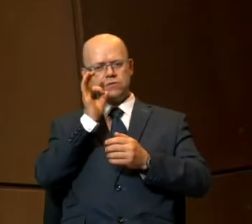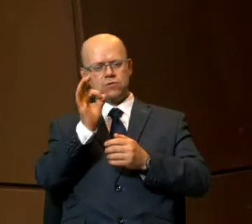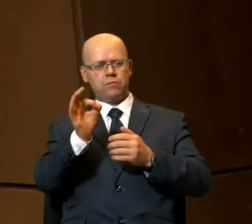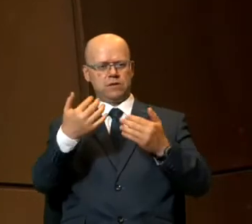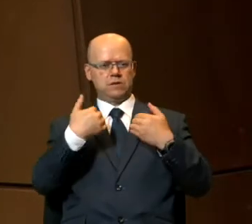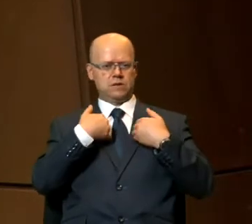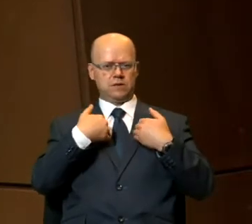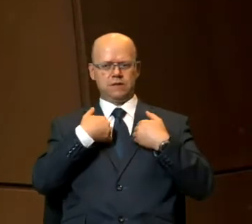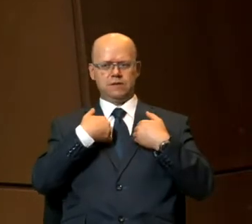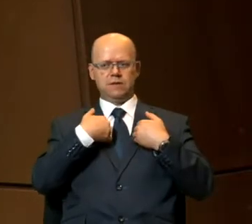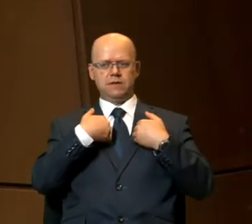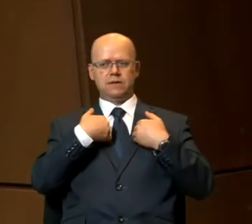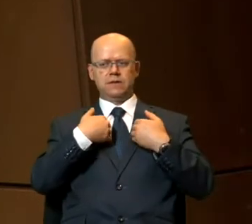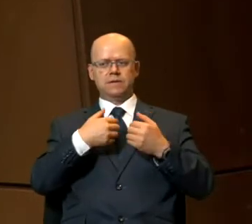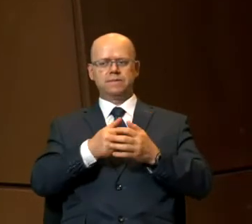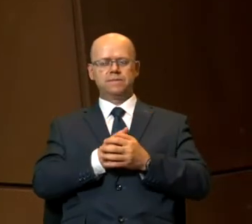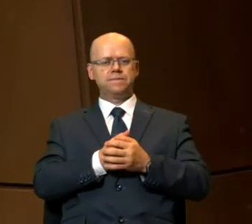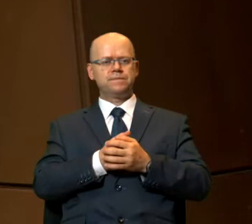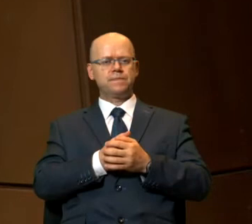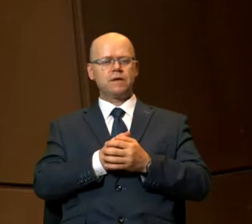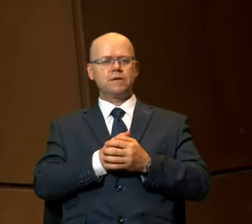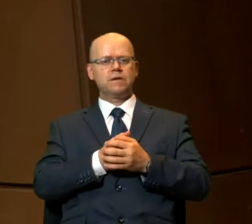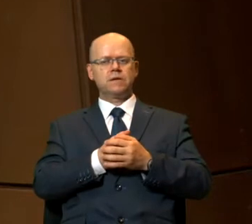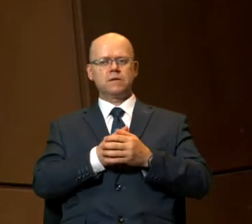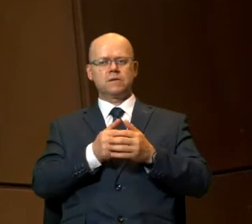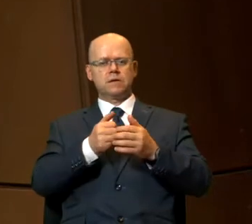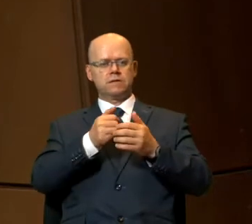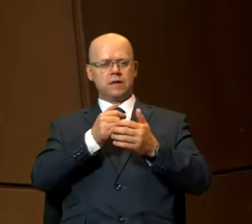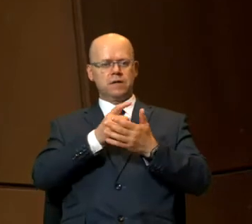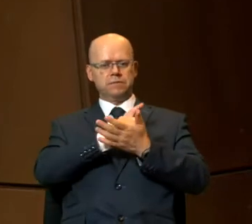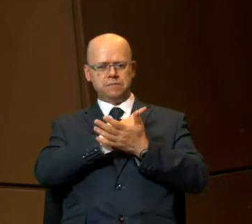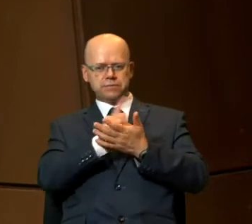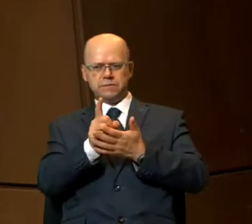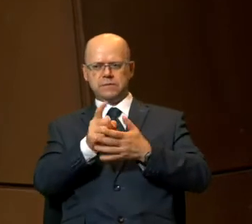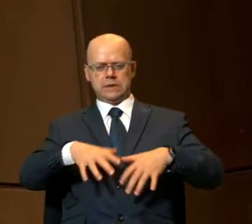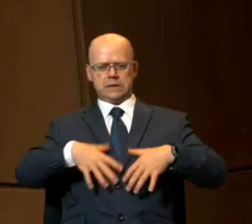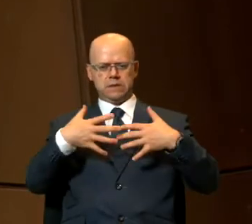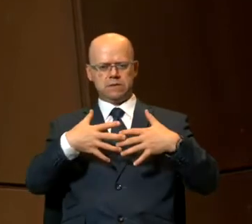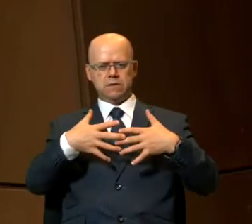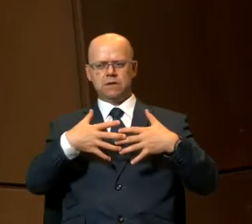jeszcze dwa punkty i po wszystkim. A więc w trybie agresji